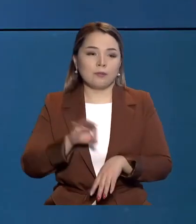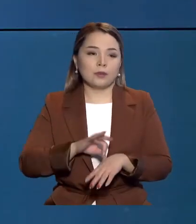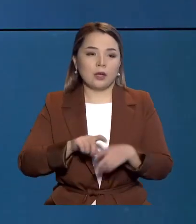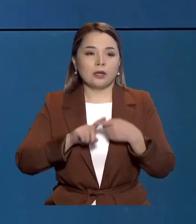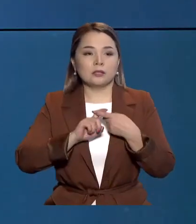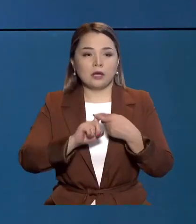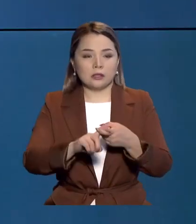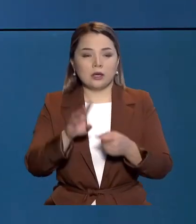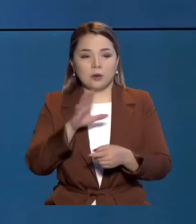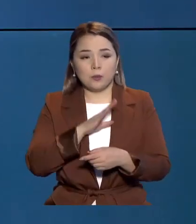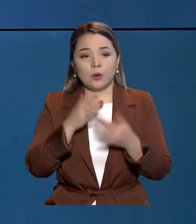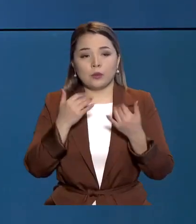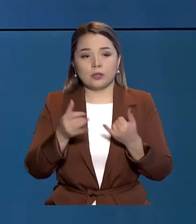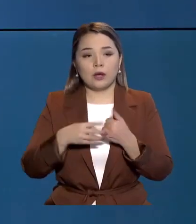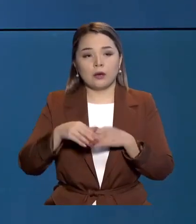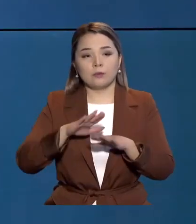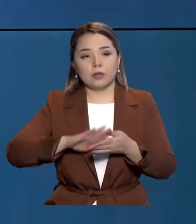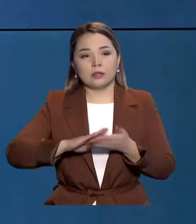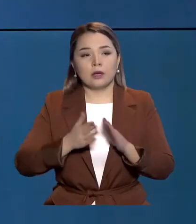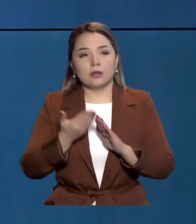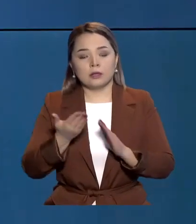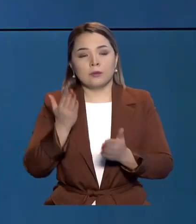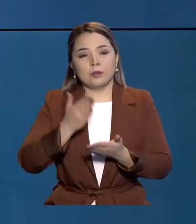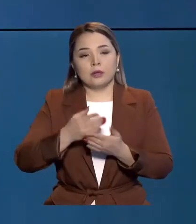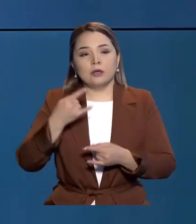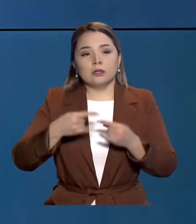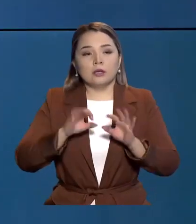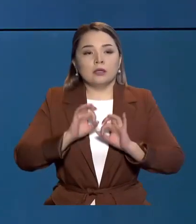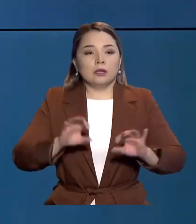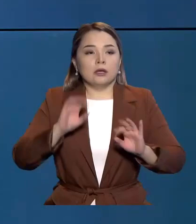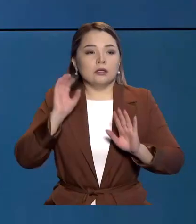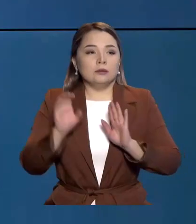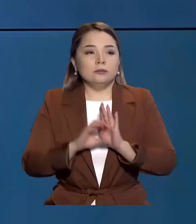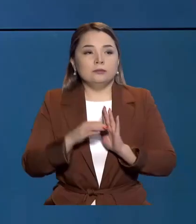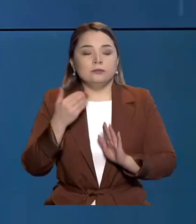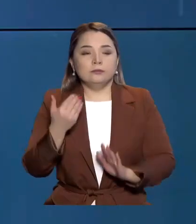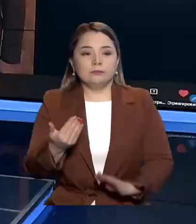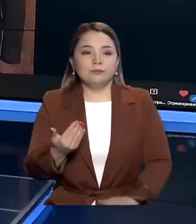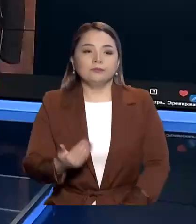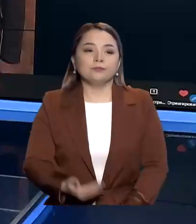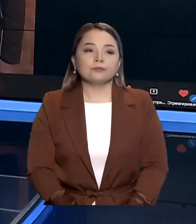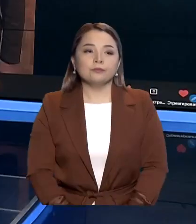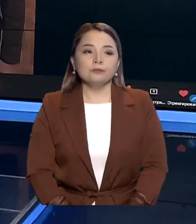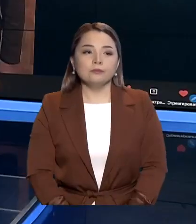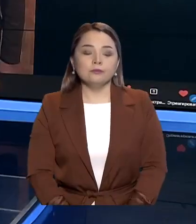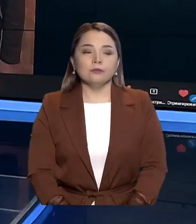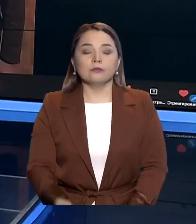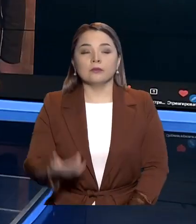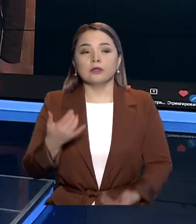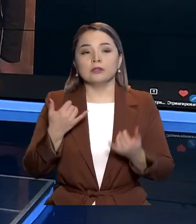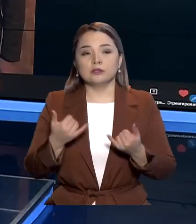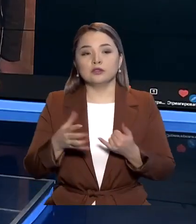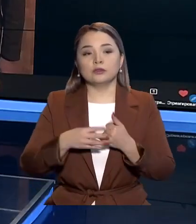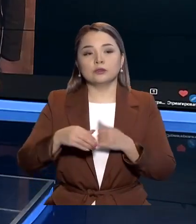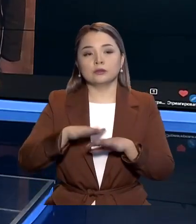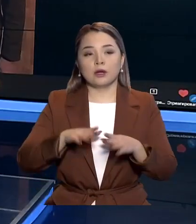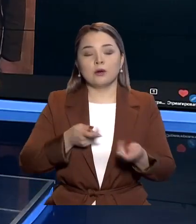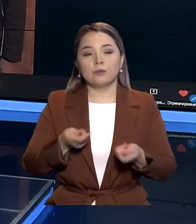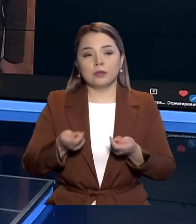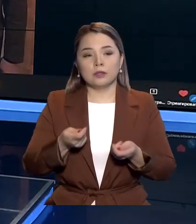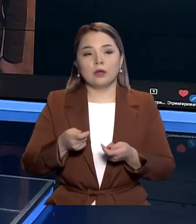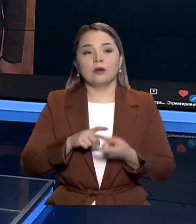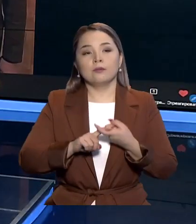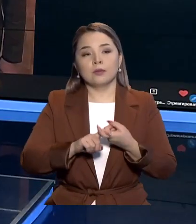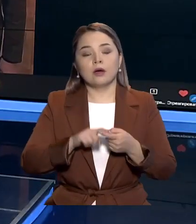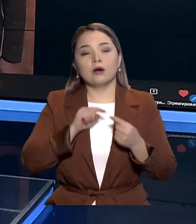қатерлі індетті жұқтырған. Аймақтағы эпидахуалды тікелей байланыс арқылы тілшіміз Ғани Қалмаханов баяндайды. Ғани, жергілікті билік індетке